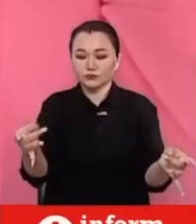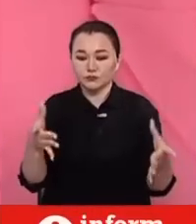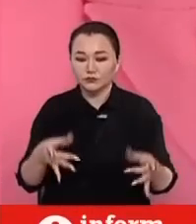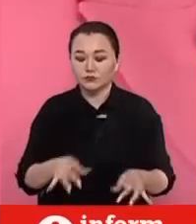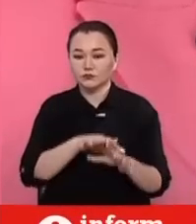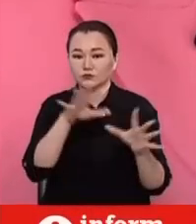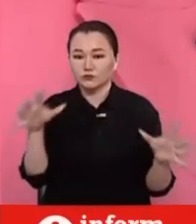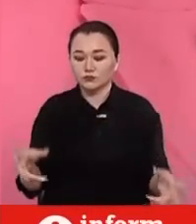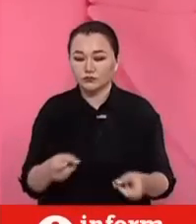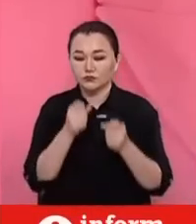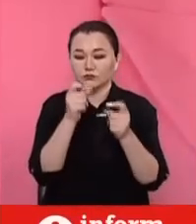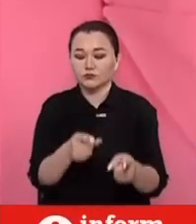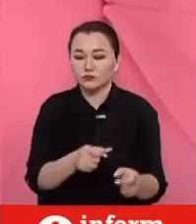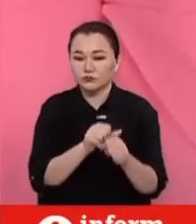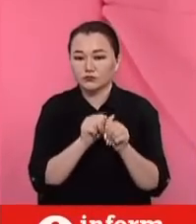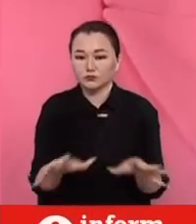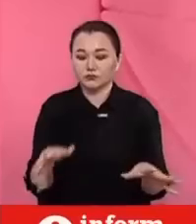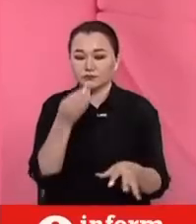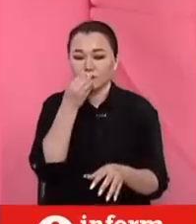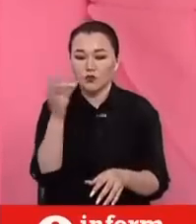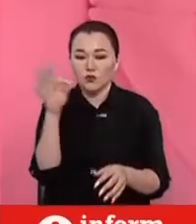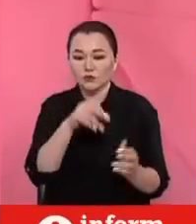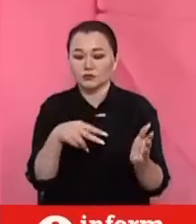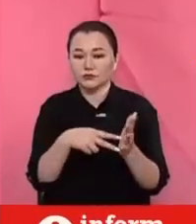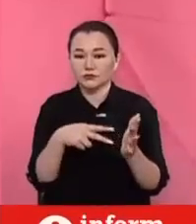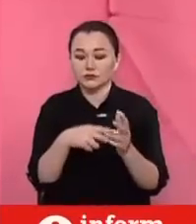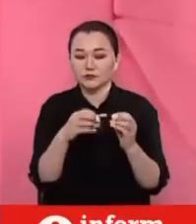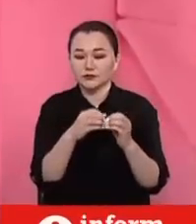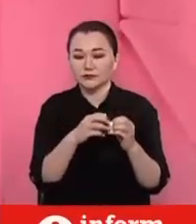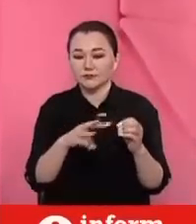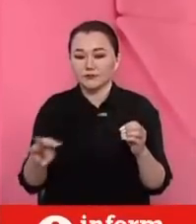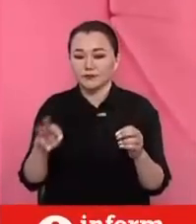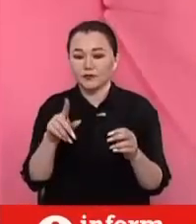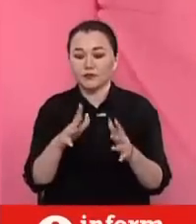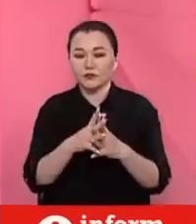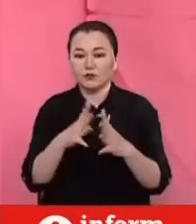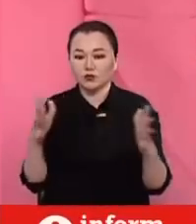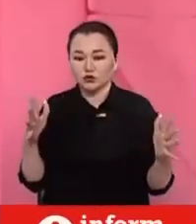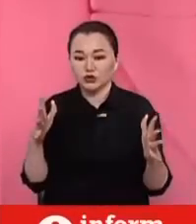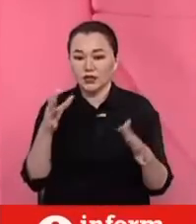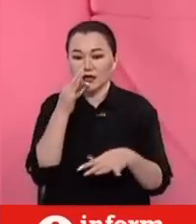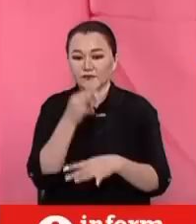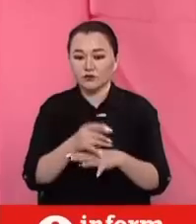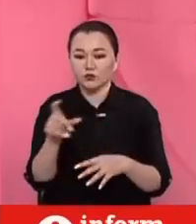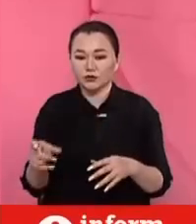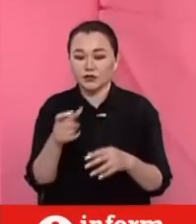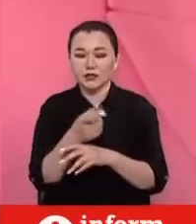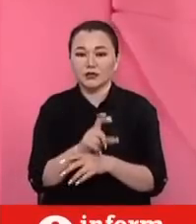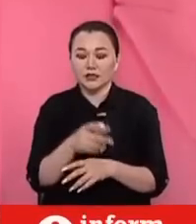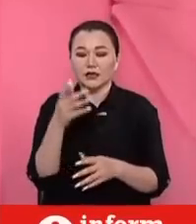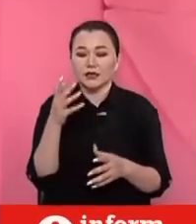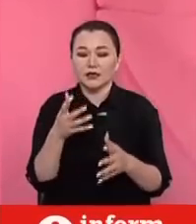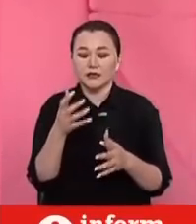үйіліп қалдықтардың арасында шашылған өнімдердің құны 10 миллион теңгеден асады. Ал жауаптылар көкөністің не